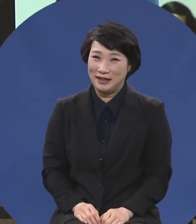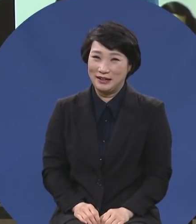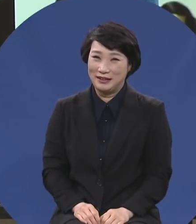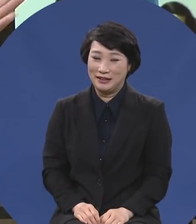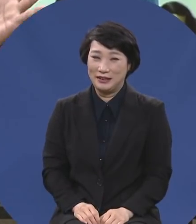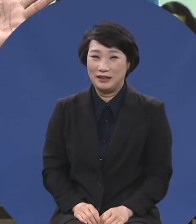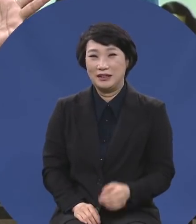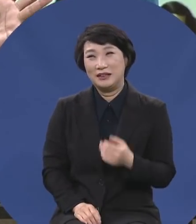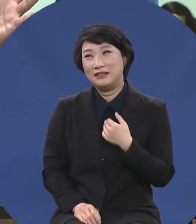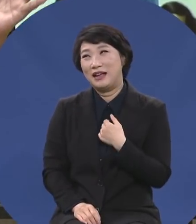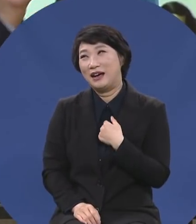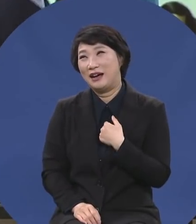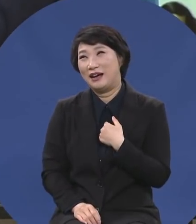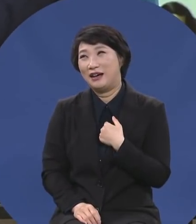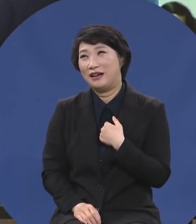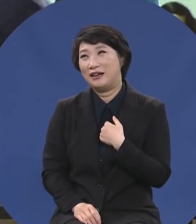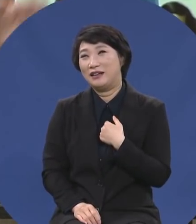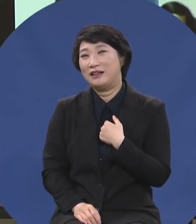내가 그